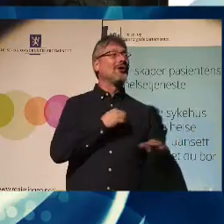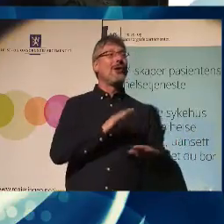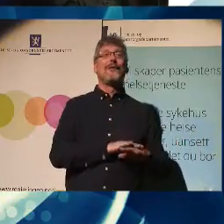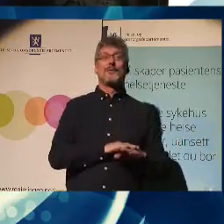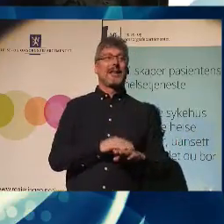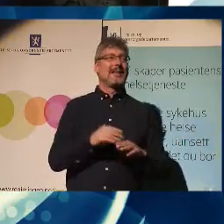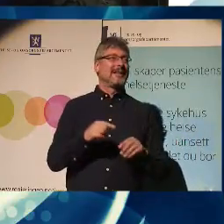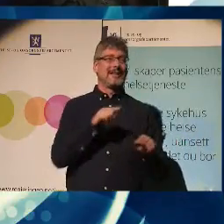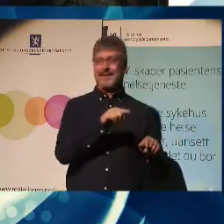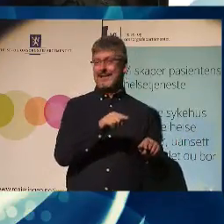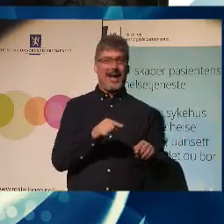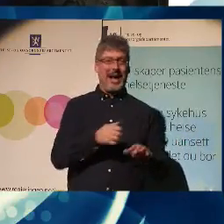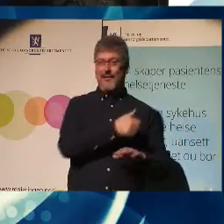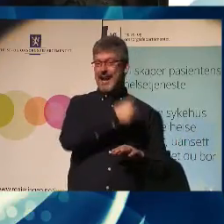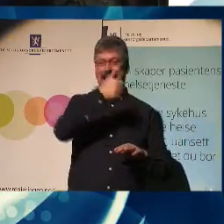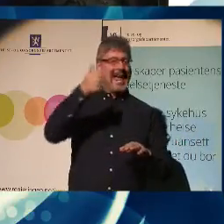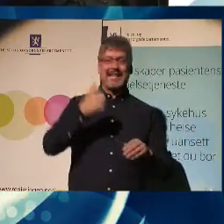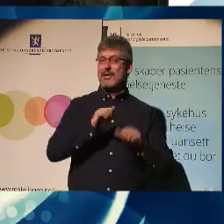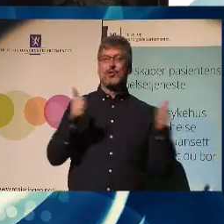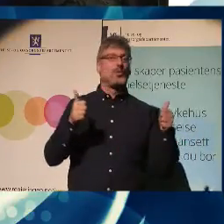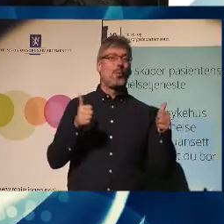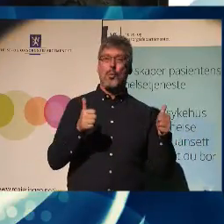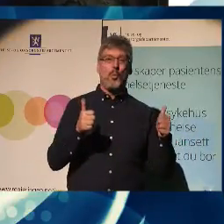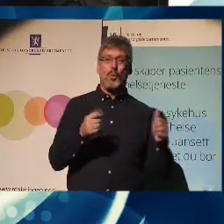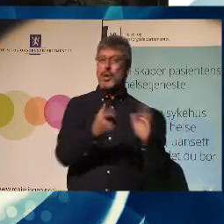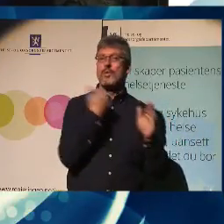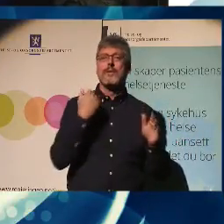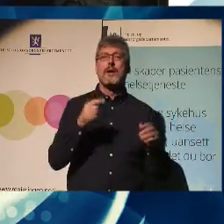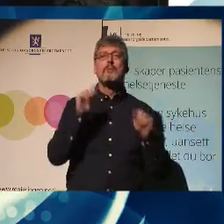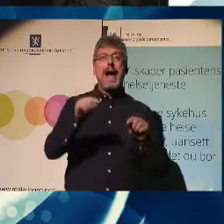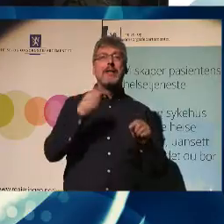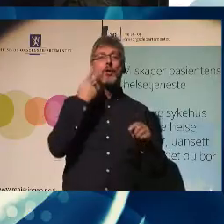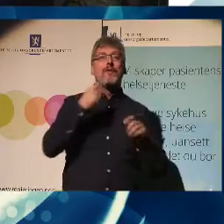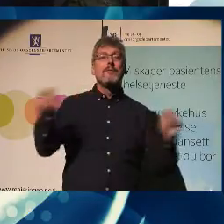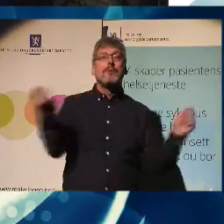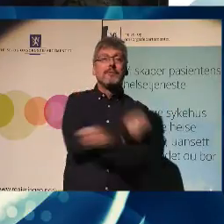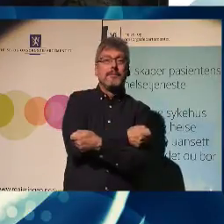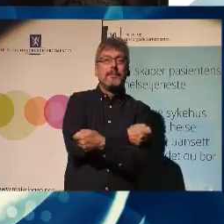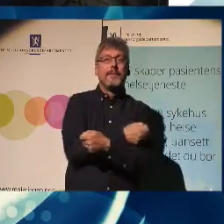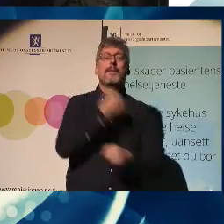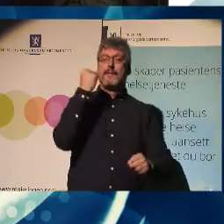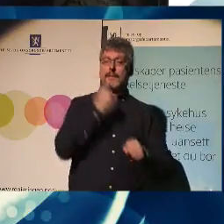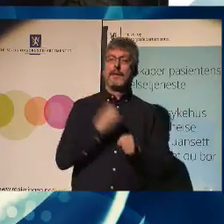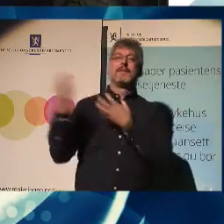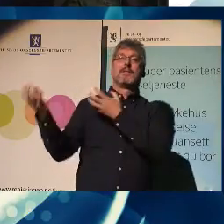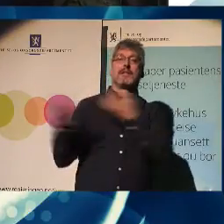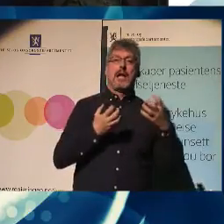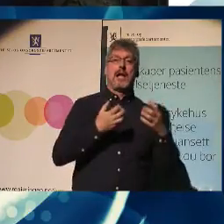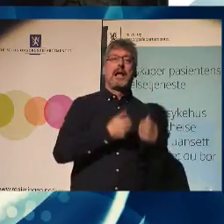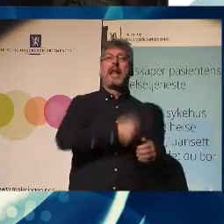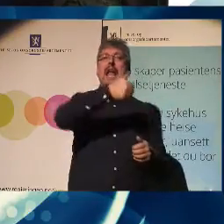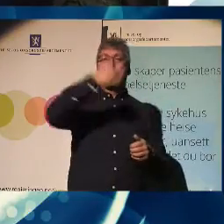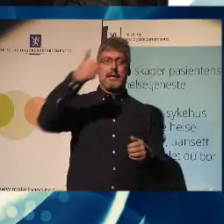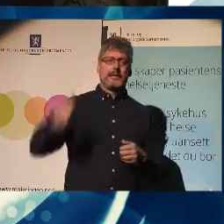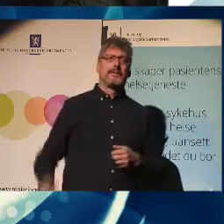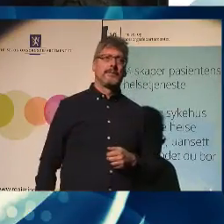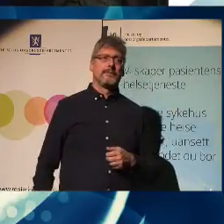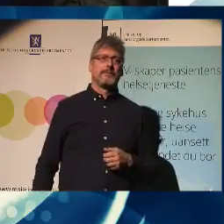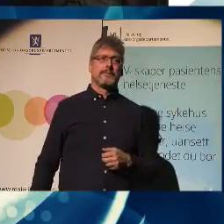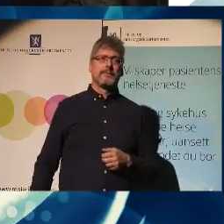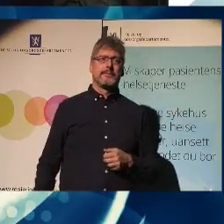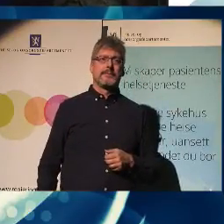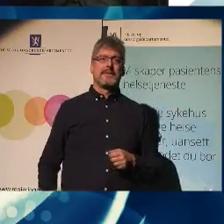ikke ledelsen noen stor utfordring, men I omskiftelige tider, da trenger vi virkelig ledelse. Det